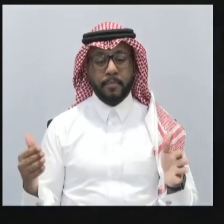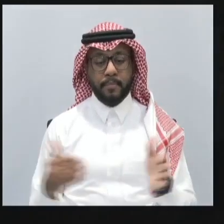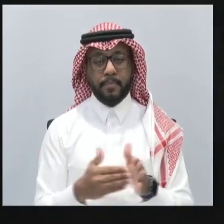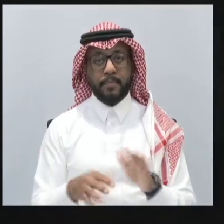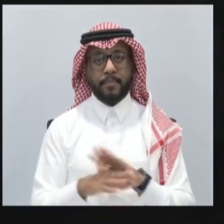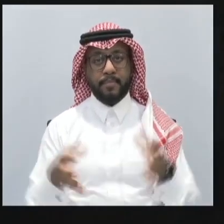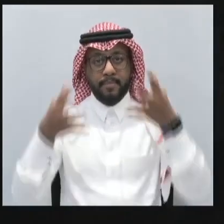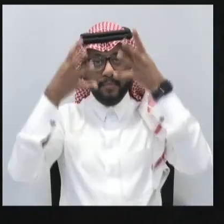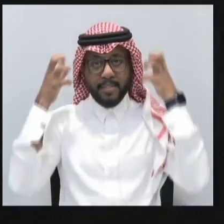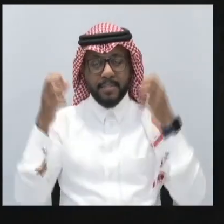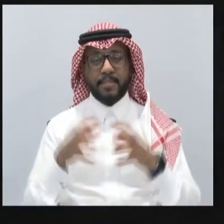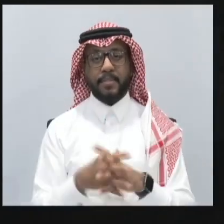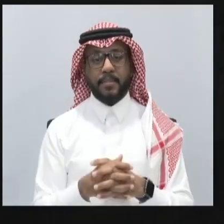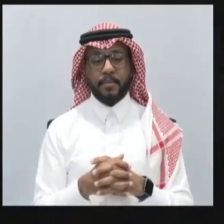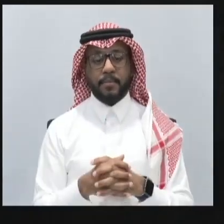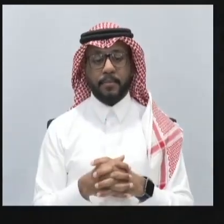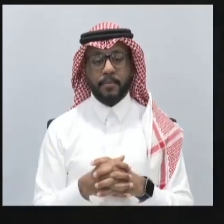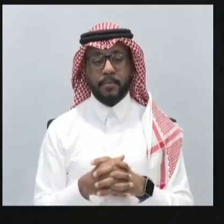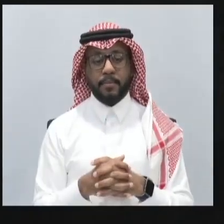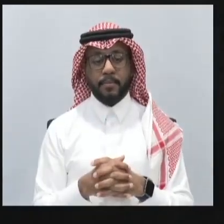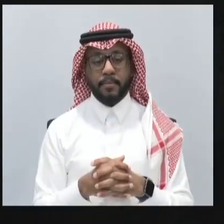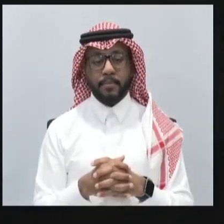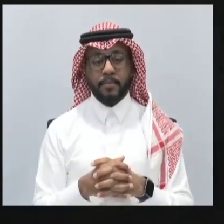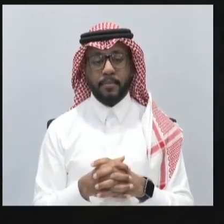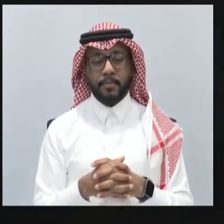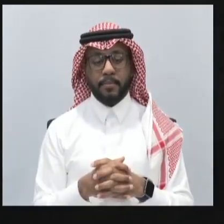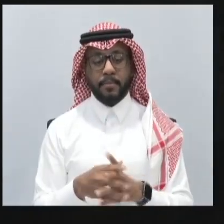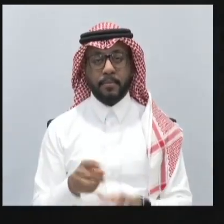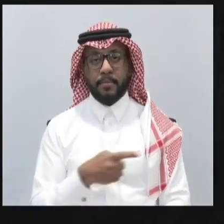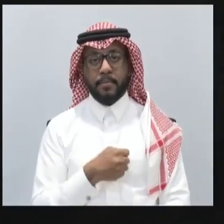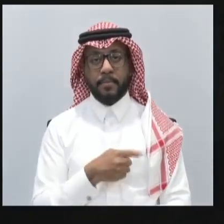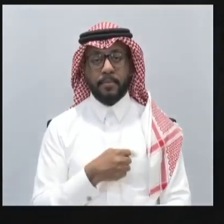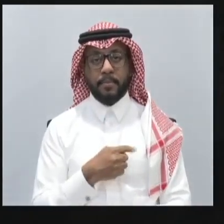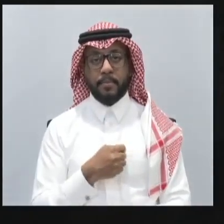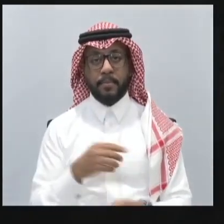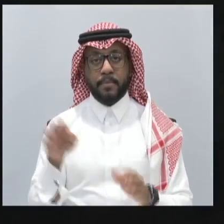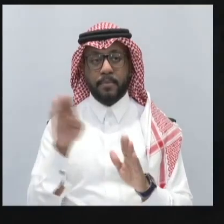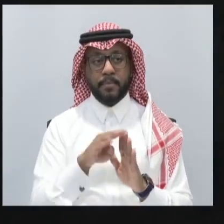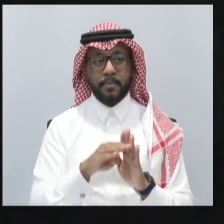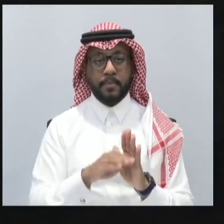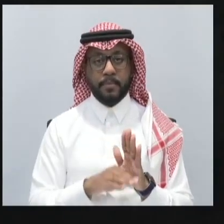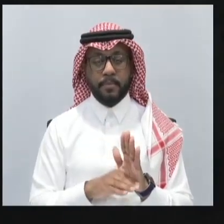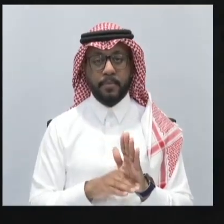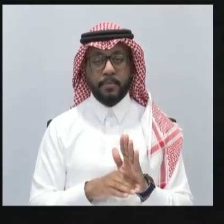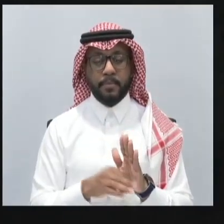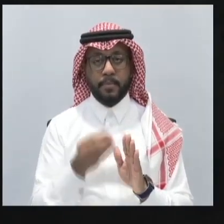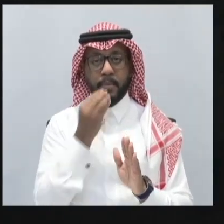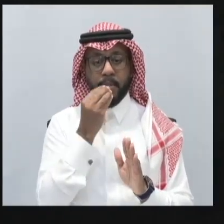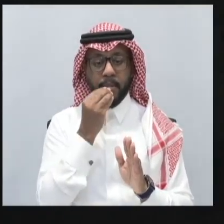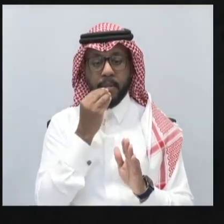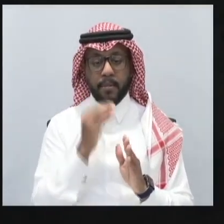ليش للبوه هذه اسميها سلسله